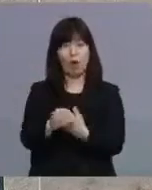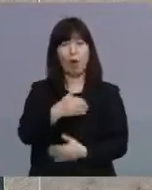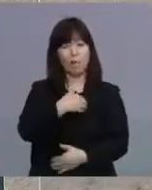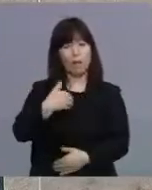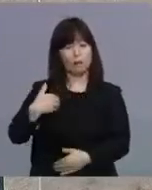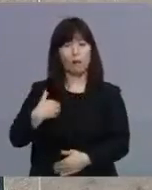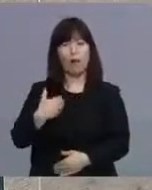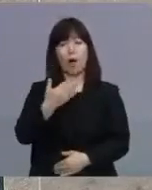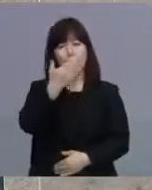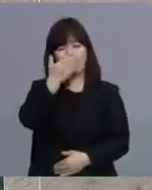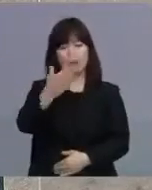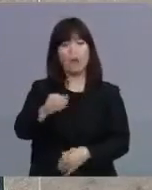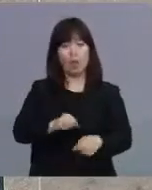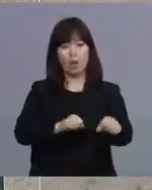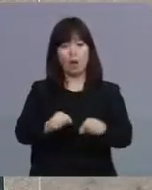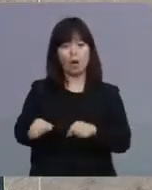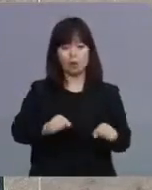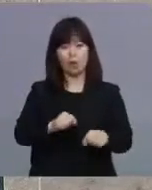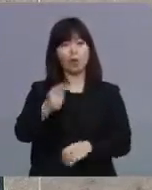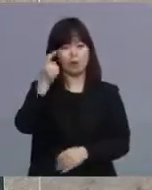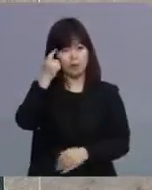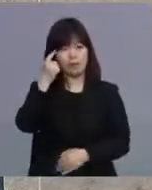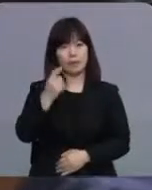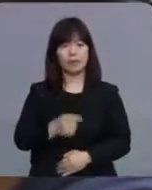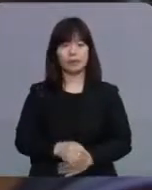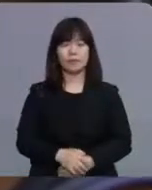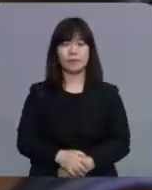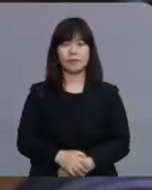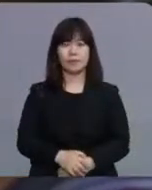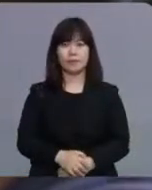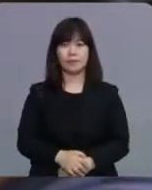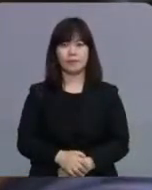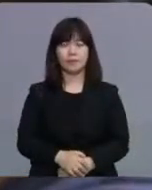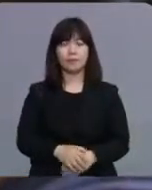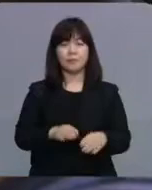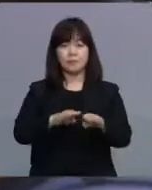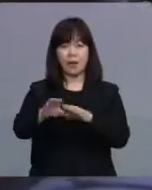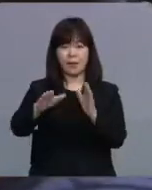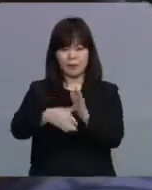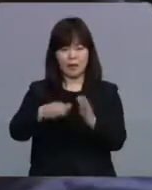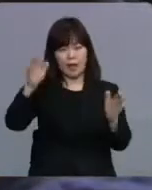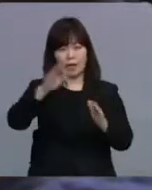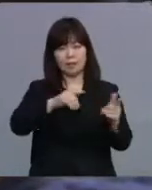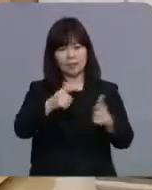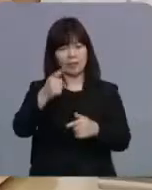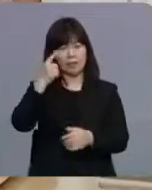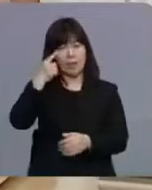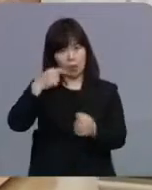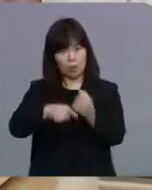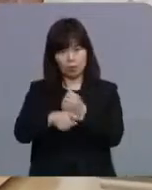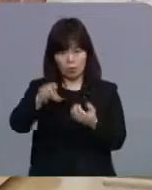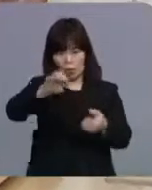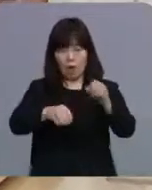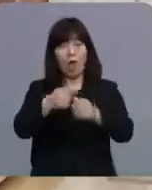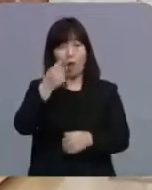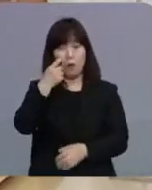만족할 만한 그런 활동이 되리라고 생각하고 있습니다. 방학을 맞은 학생들이 관찰과 실험을 통해